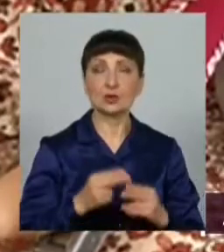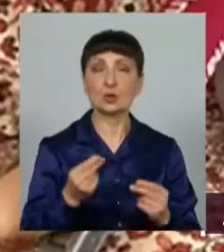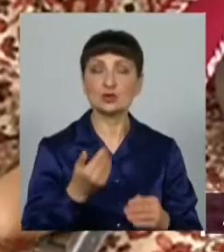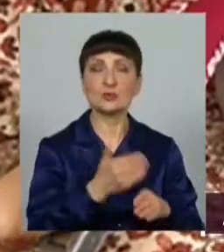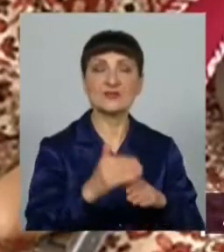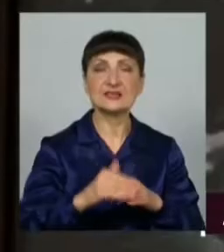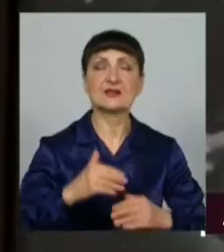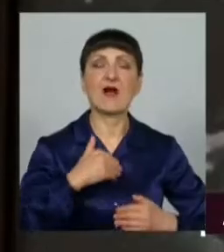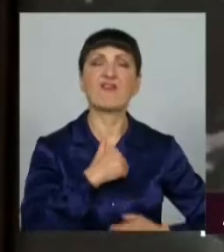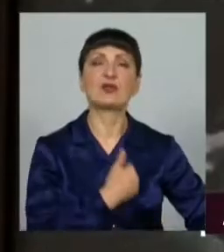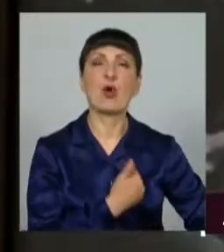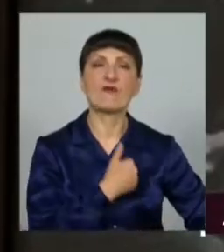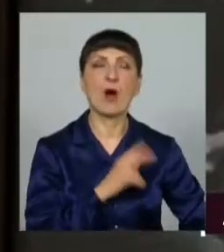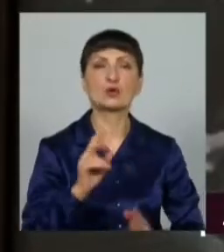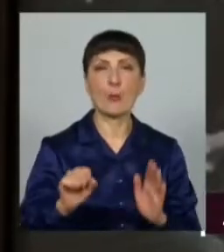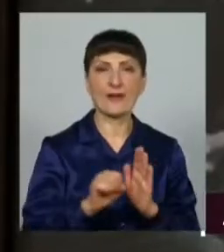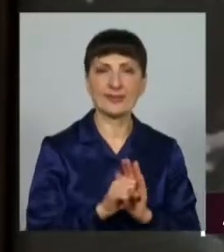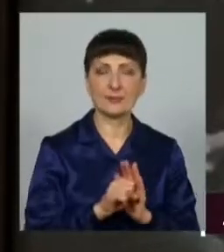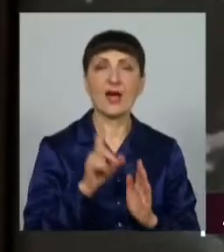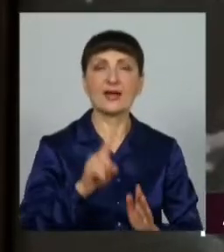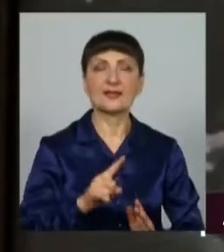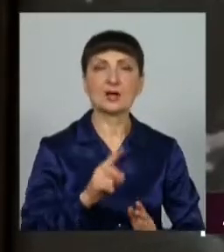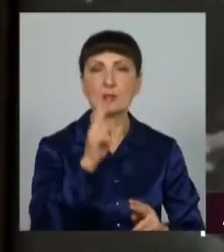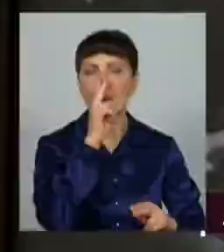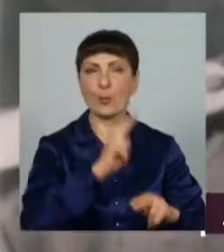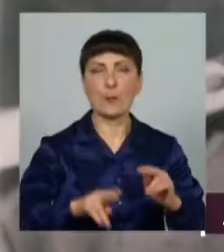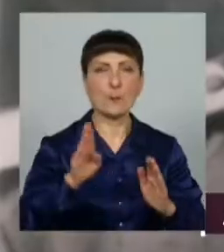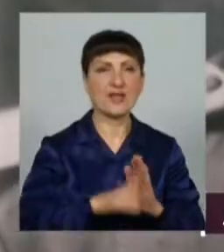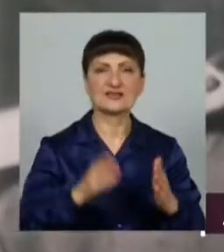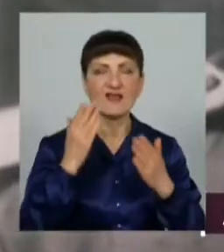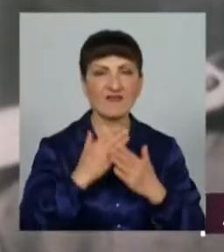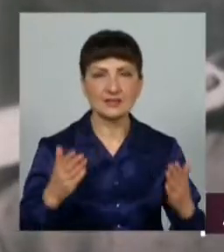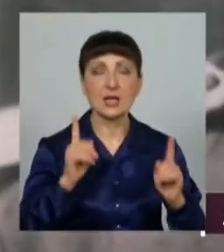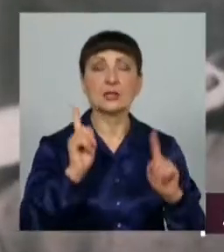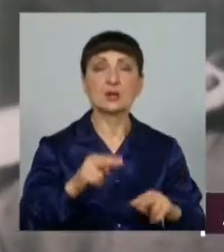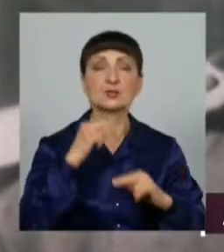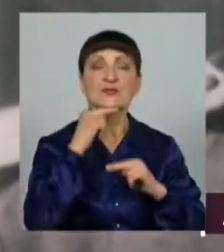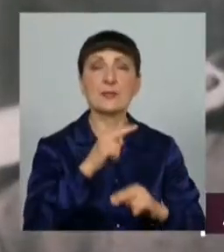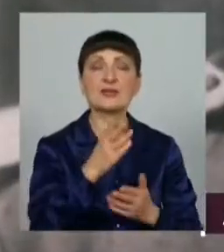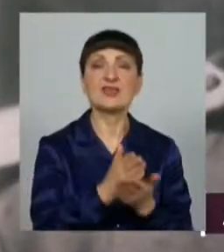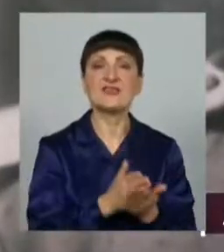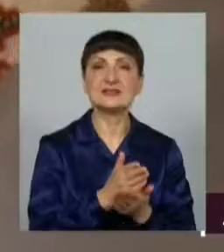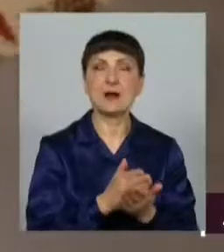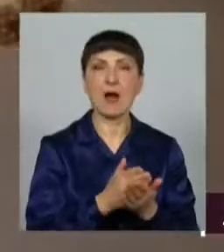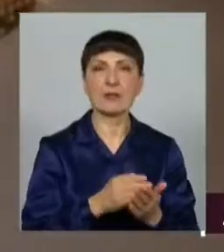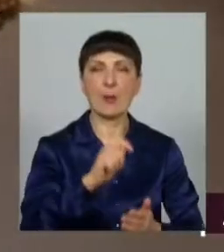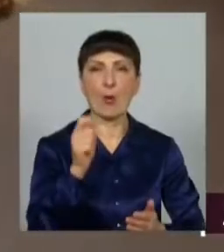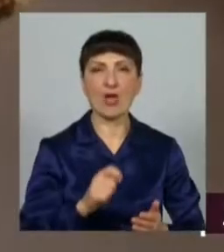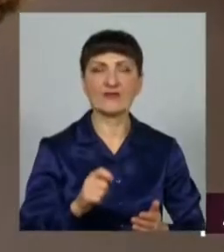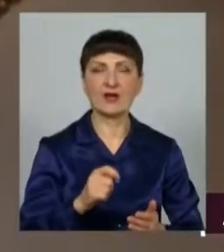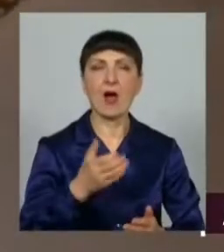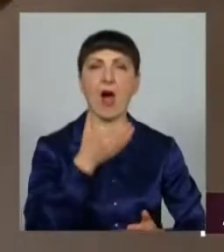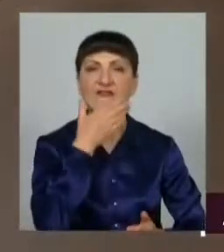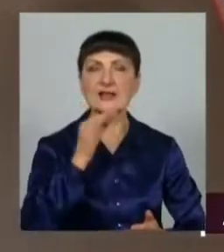выделят вдовам погибших фронтовиков, а также воинов, пропавших без вести. Не обделят вниманием и ветеранов боевых действий в Афганистане